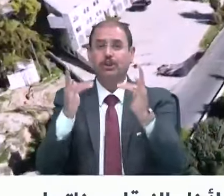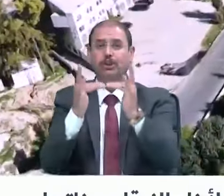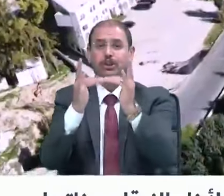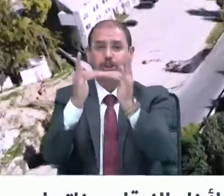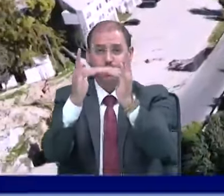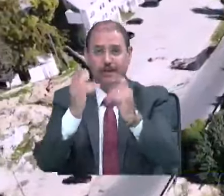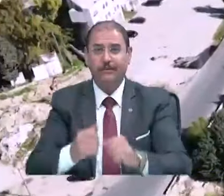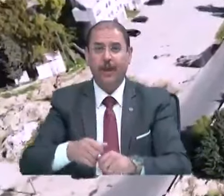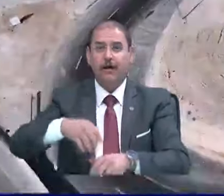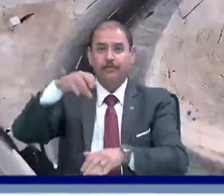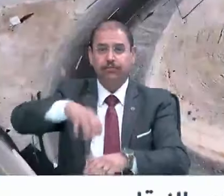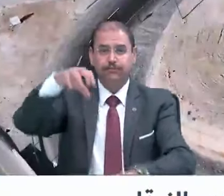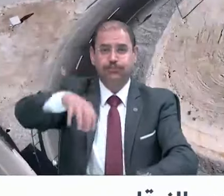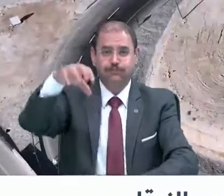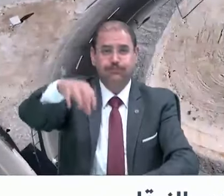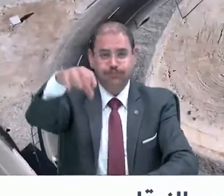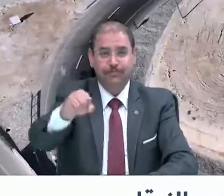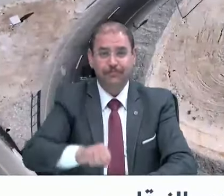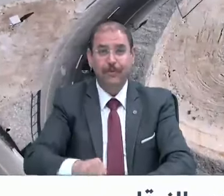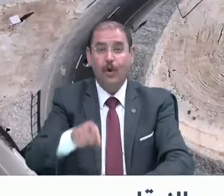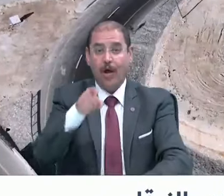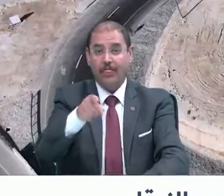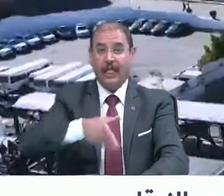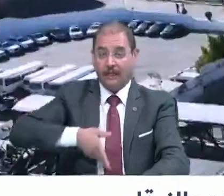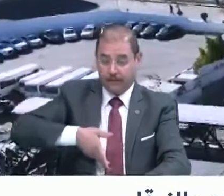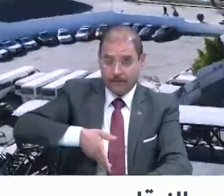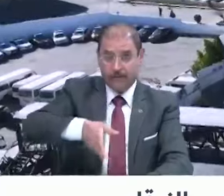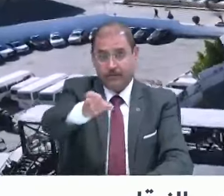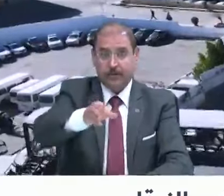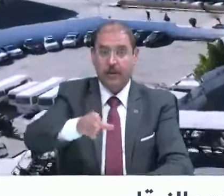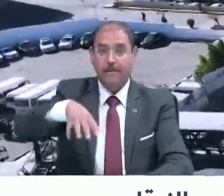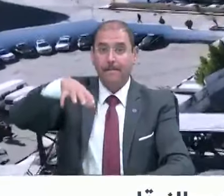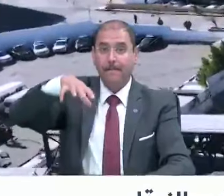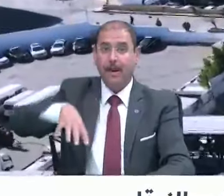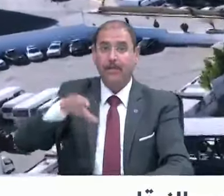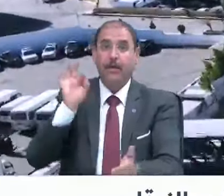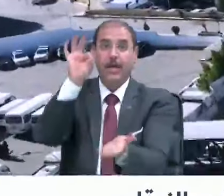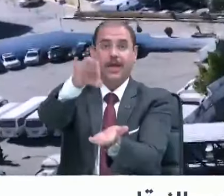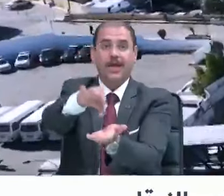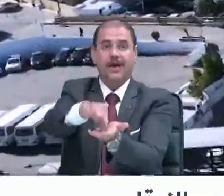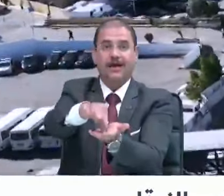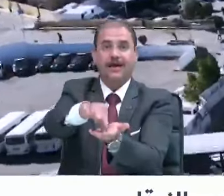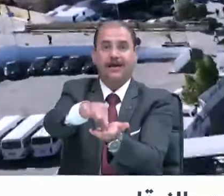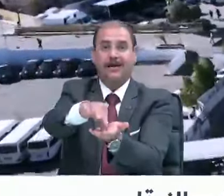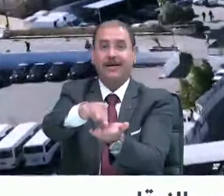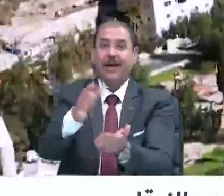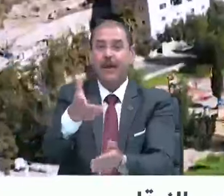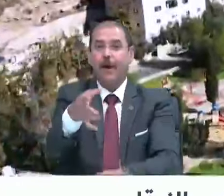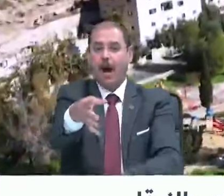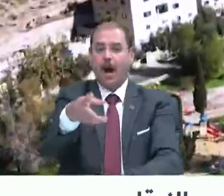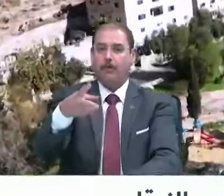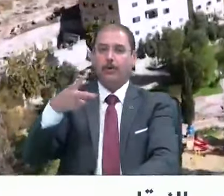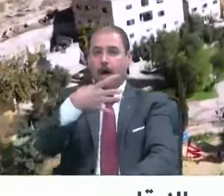محطات ركوب نموذجية ويضم مسارين الأول يمتد من المدينة الرياضية إلى محطة الزرقاء بطول 24